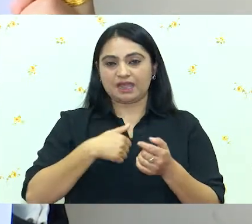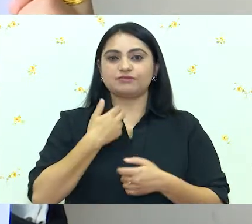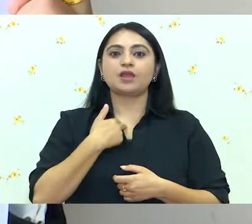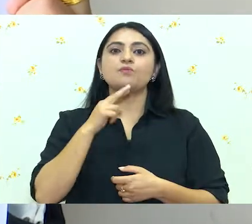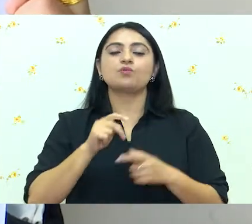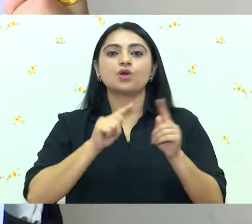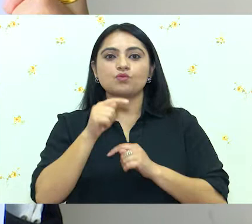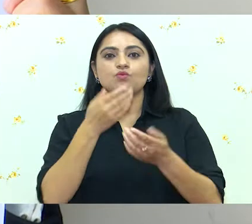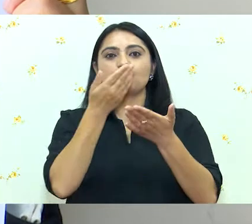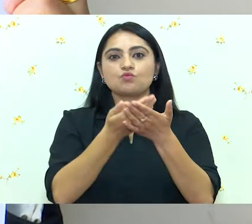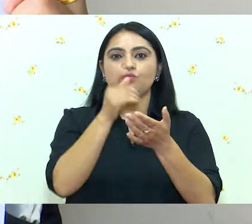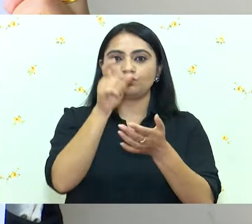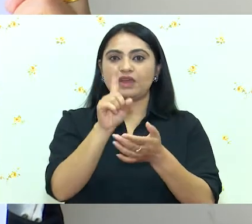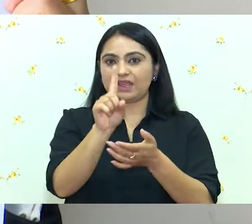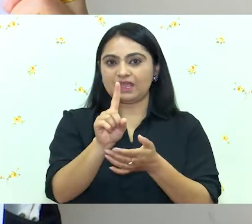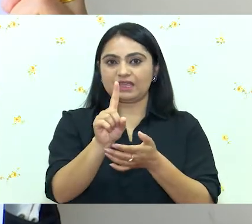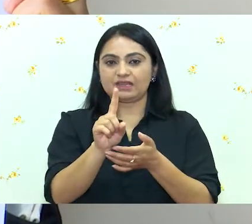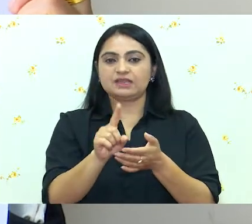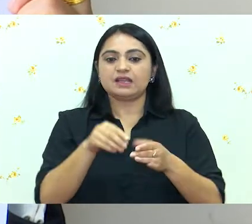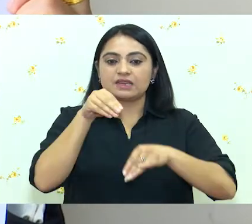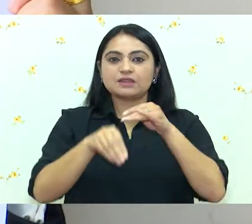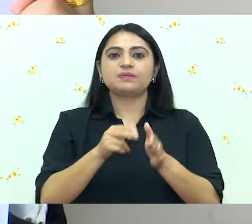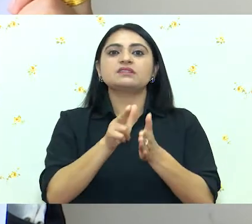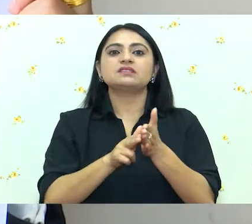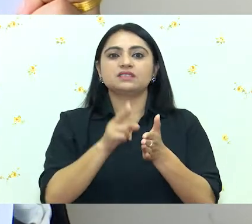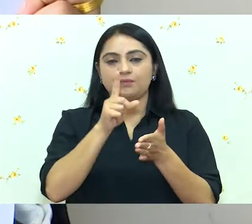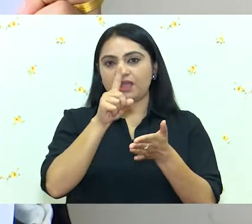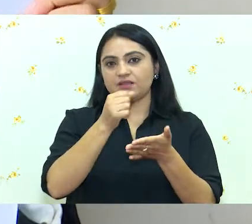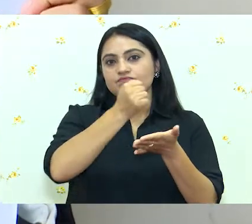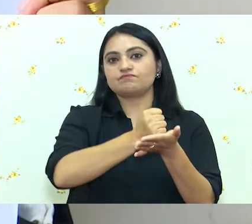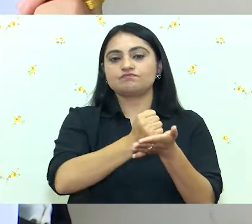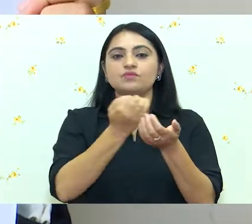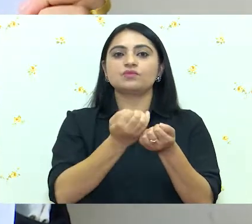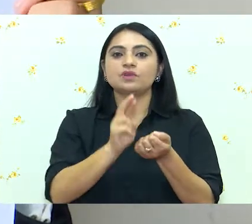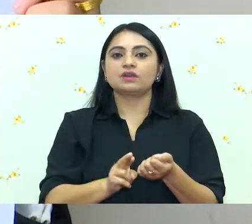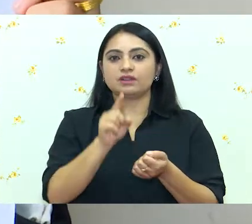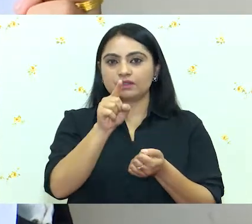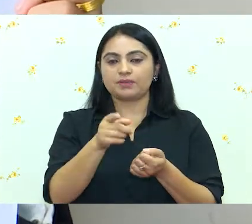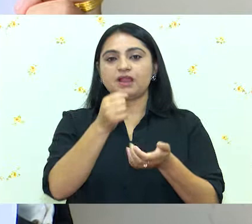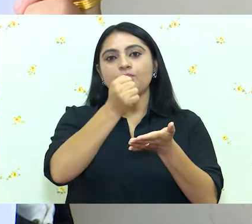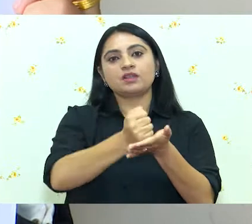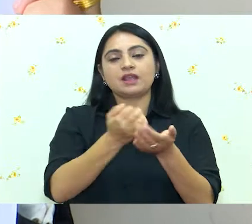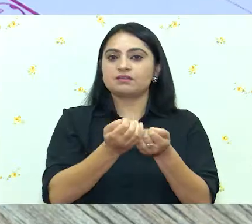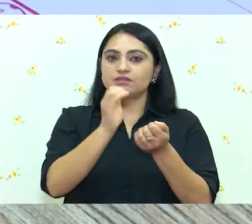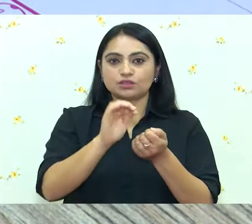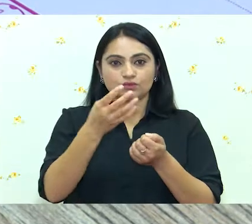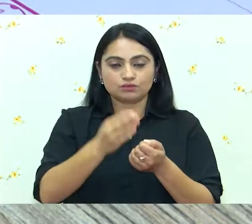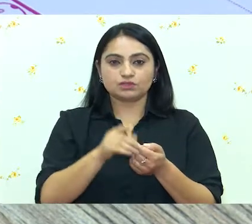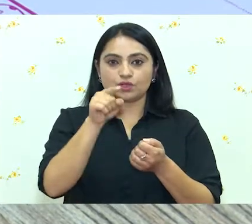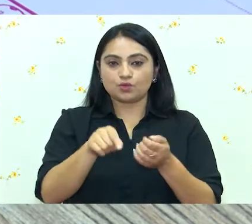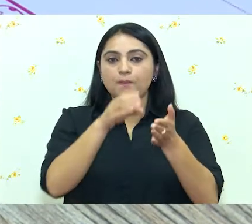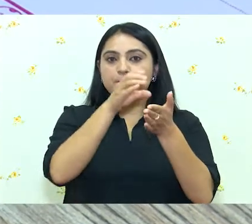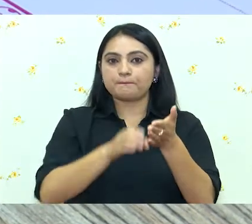परेको कुनै उम्मेदवारको कुनै एक निर्वाचन चिन्हमा एक स्वस्तिक छाप लगाएर यहाँले मतदान गर्न सक्नुहुन्छ। यो